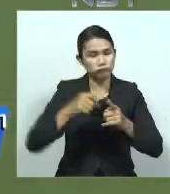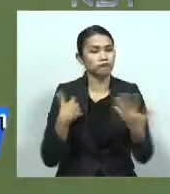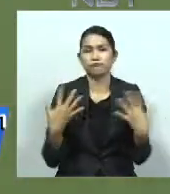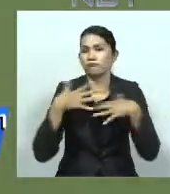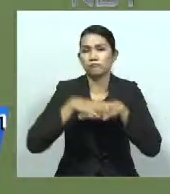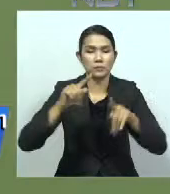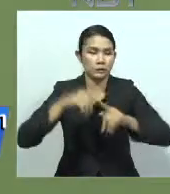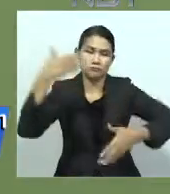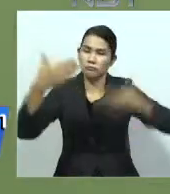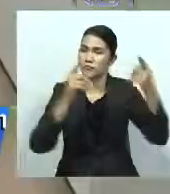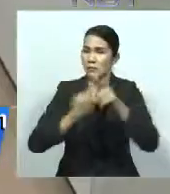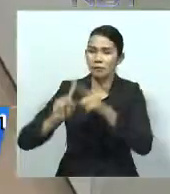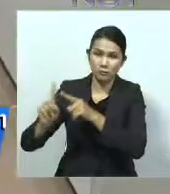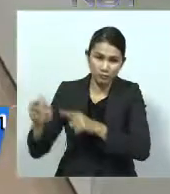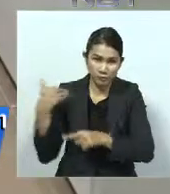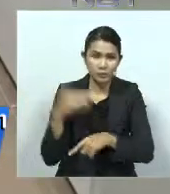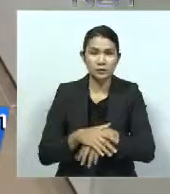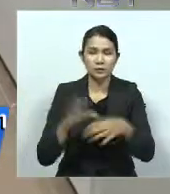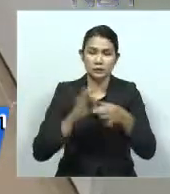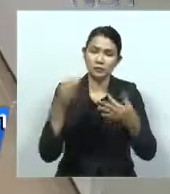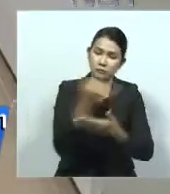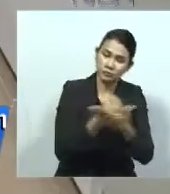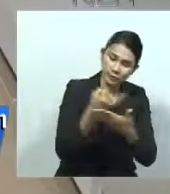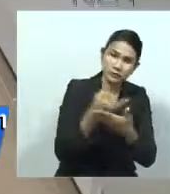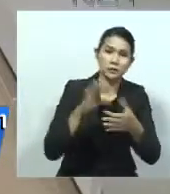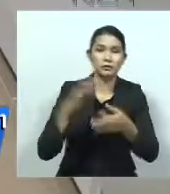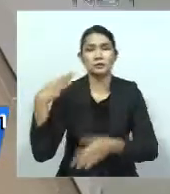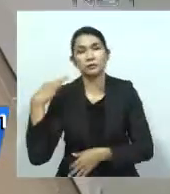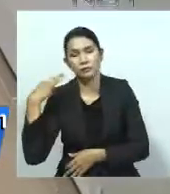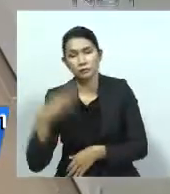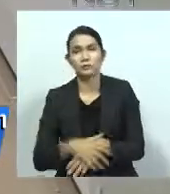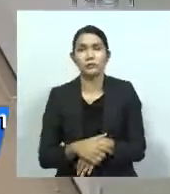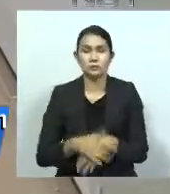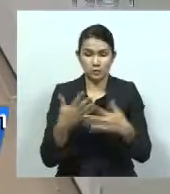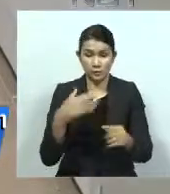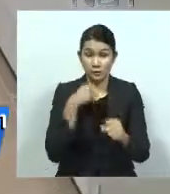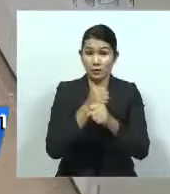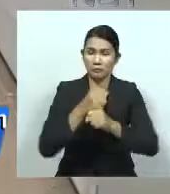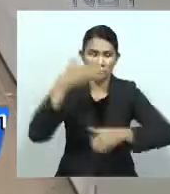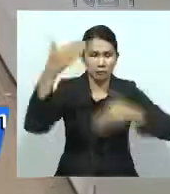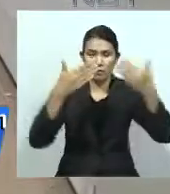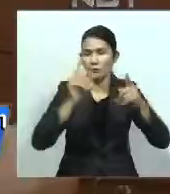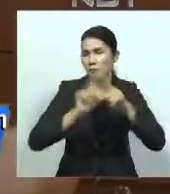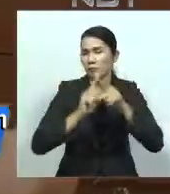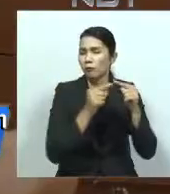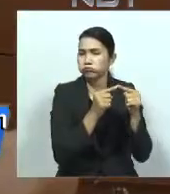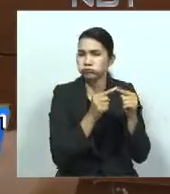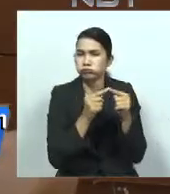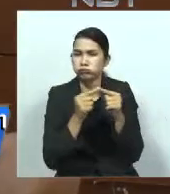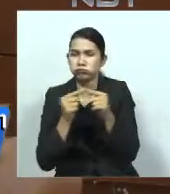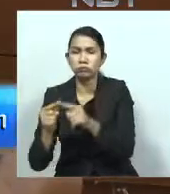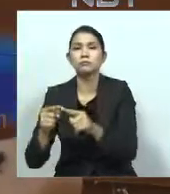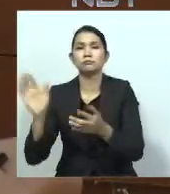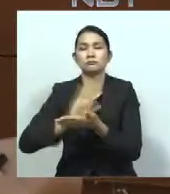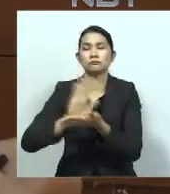กอย่างที่ได้รับมอบหมายทั้งด้านศิลปะและกิจกรรมอาสาและด้วยการทำกิจกรรมมาอย่างต่อเนื่องจึงส่งผลให้ได้รับทุ